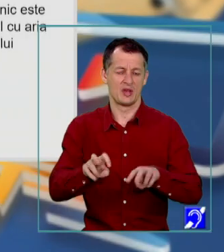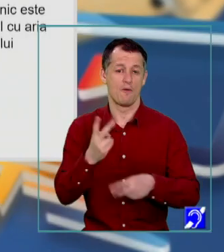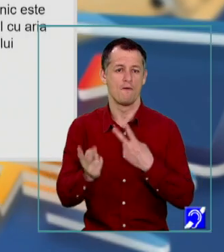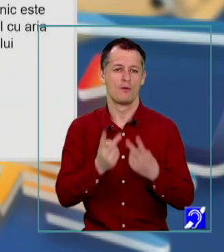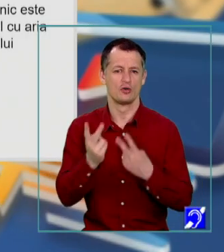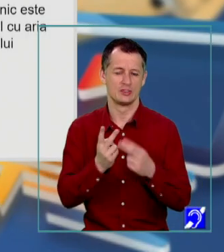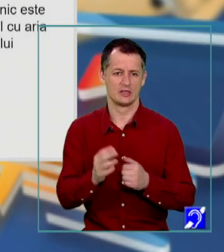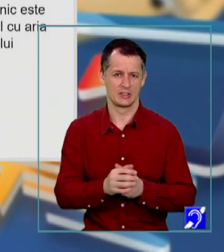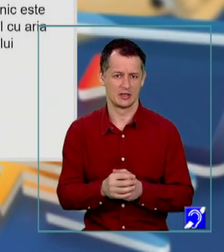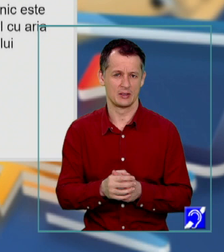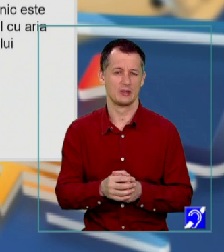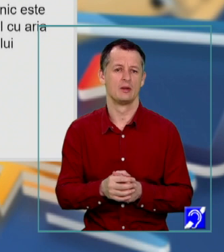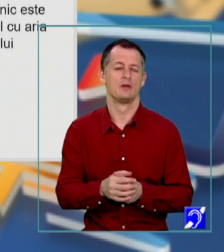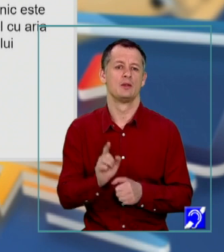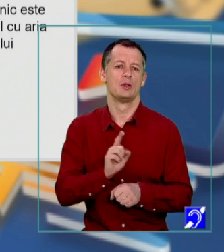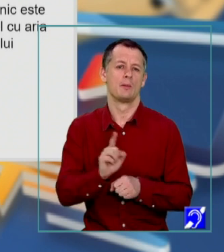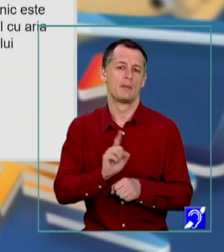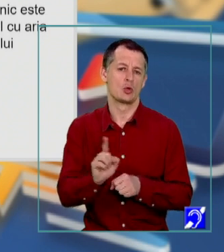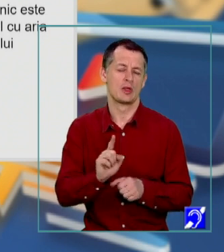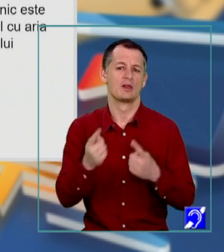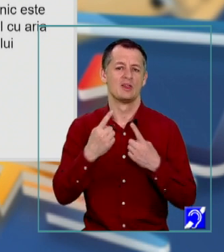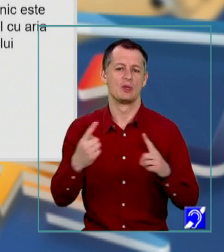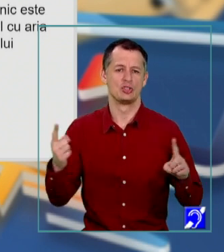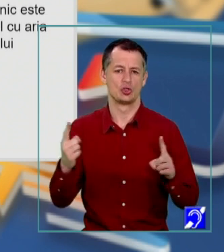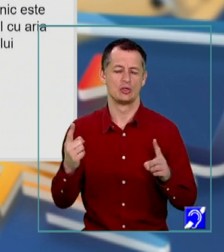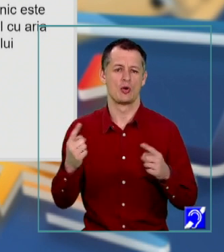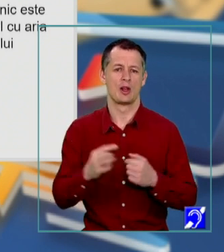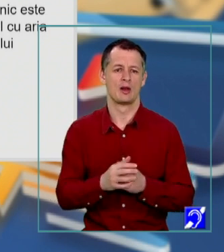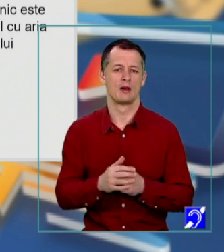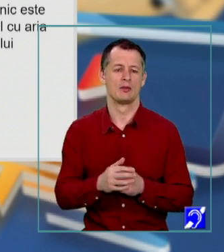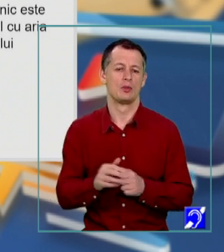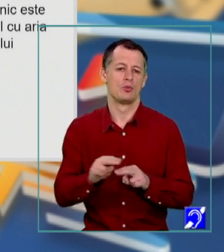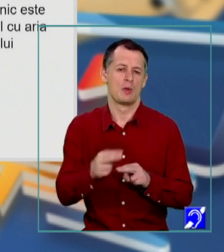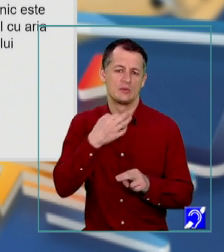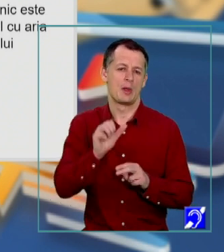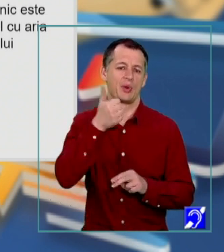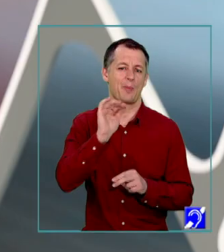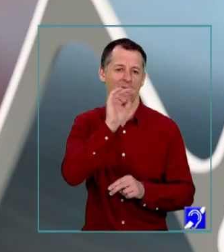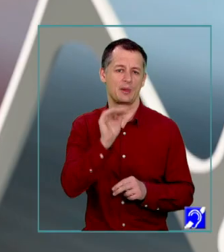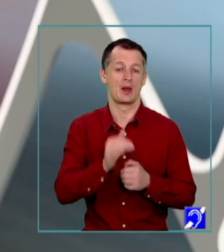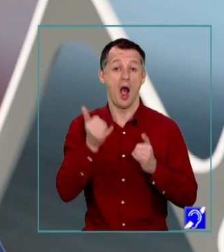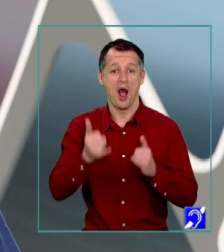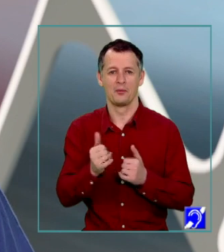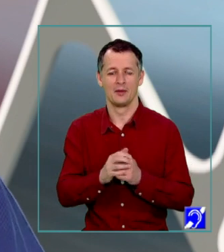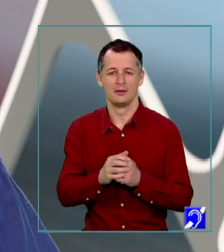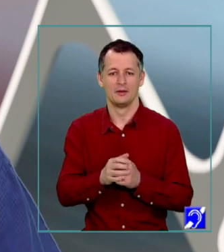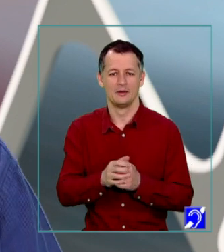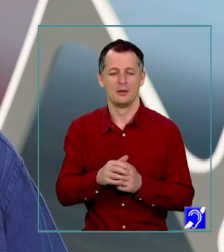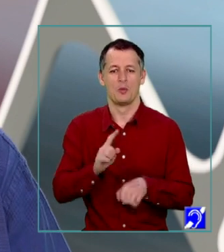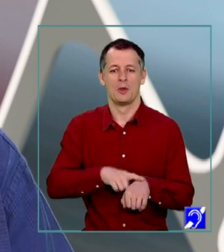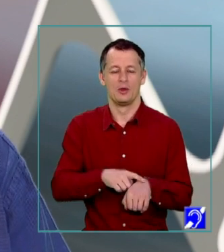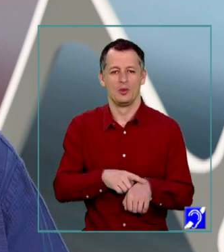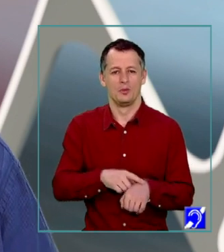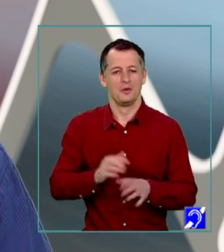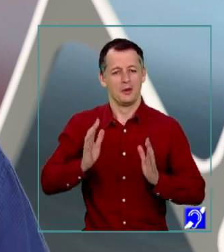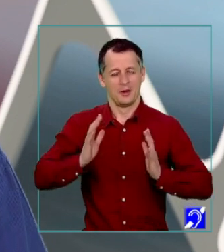folosind metoda dimensională la care m-am referit la prima întrebare. Acum este momentul să ne tragem sufletul, pentru că o să trecem